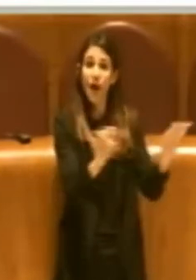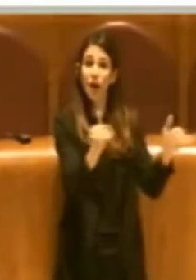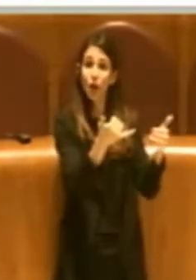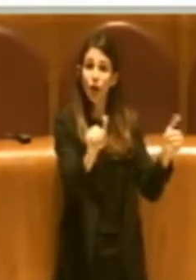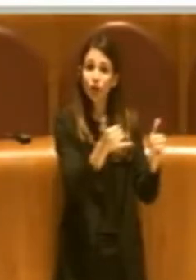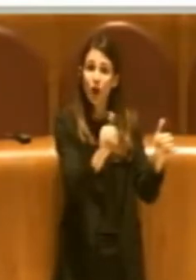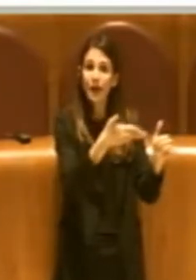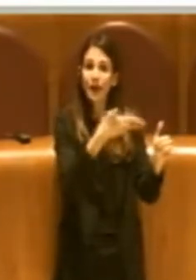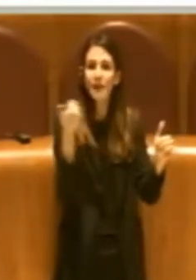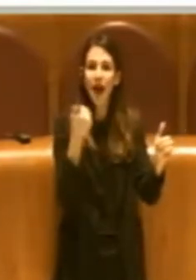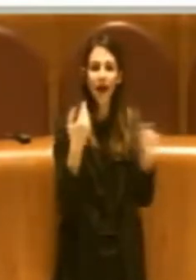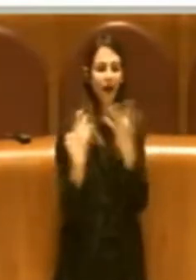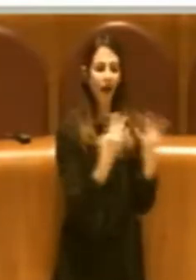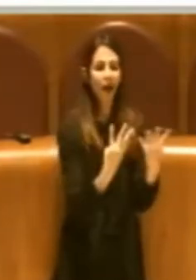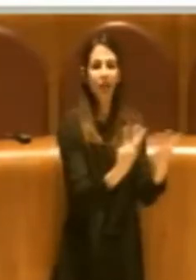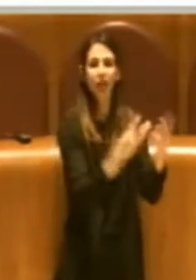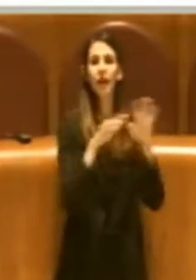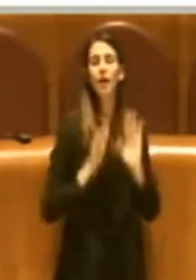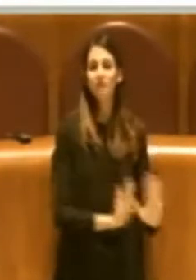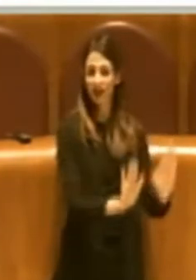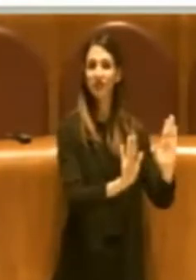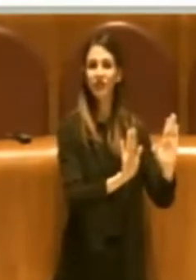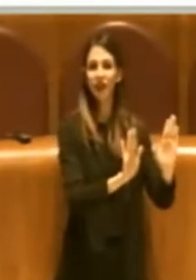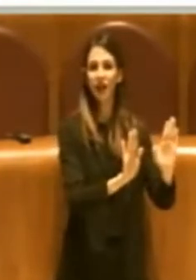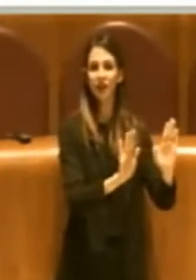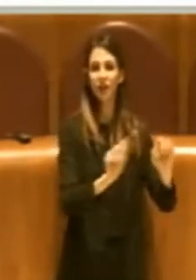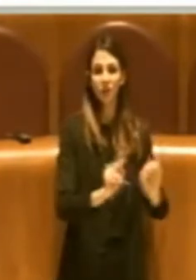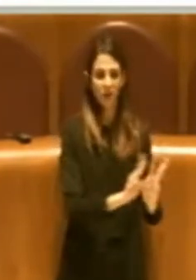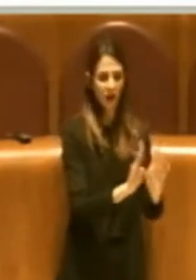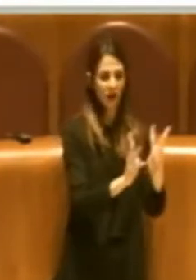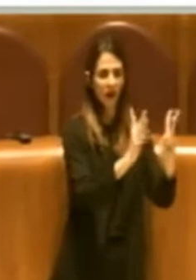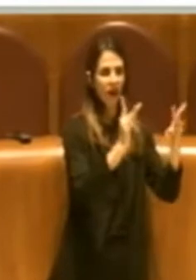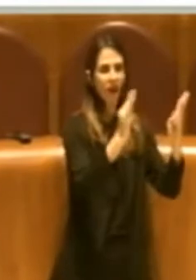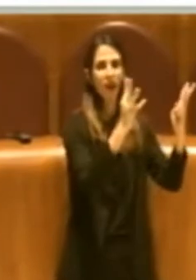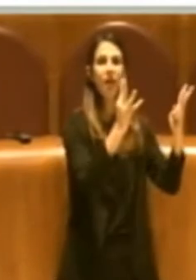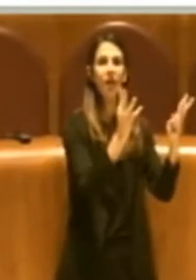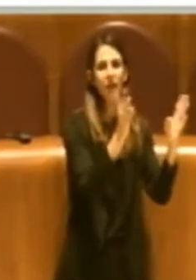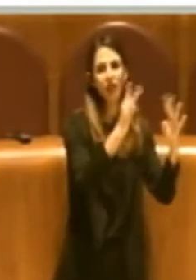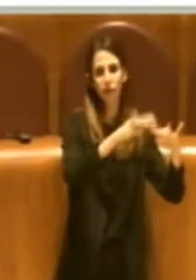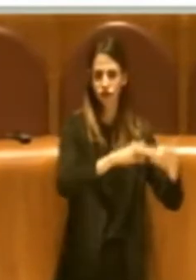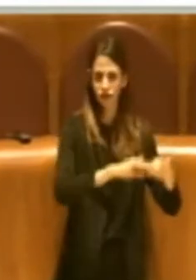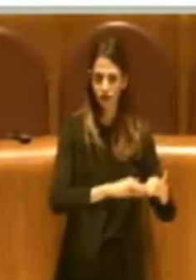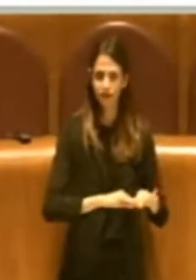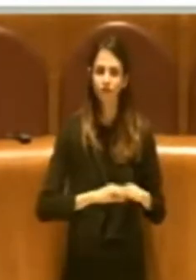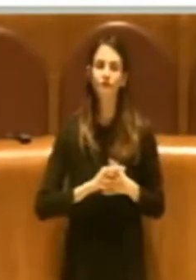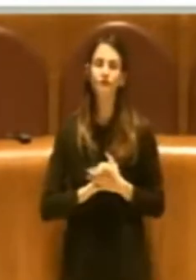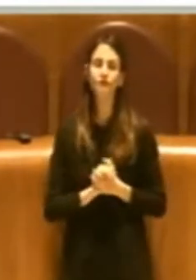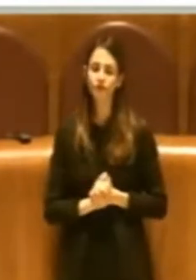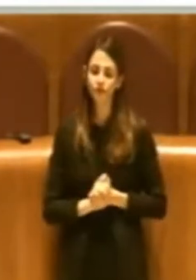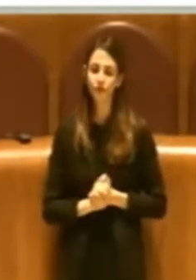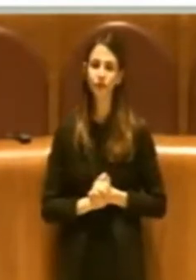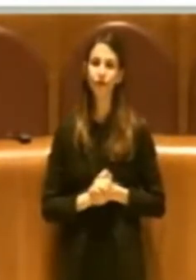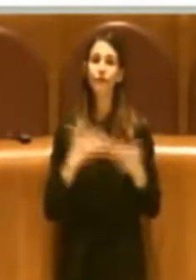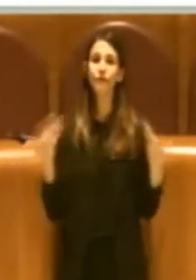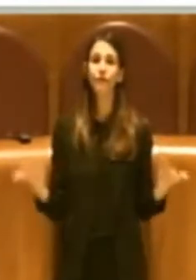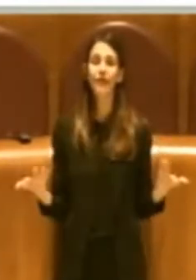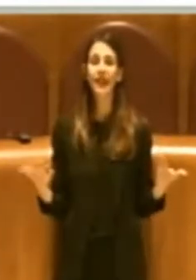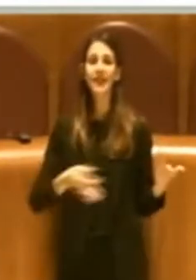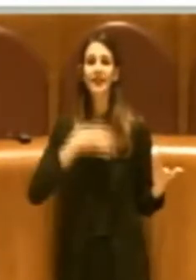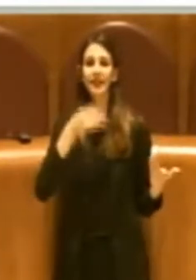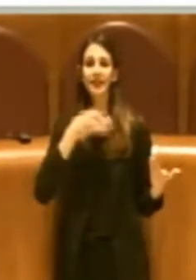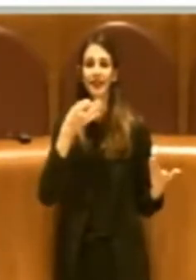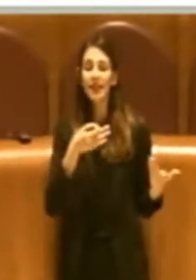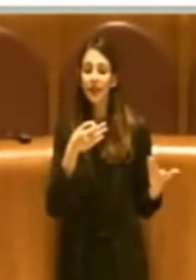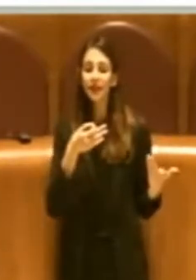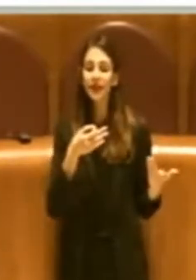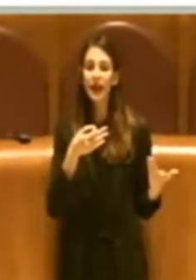situazione, una malgestione, un degrado non indifferente appunto per le periferie di Roma. Quindi si prendono cura di